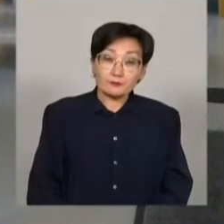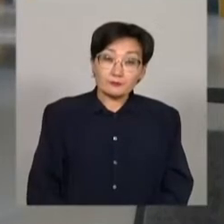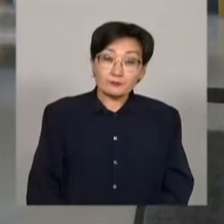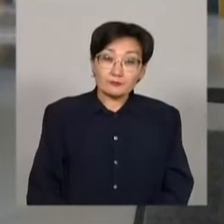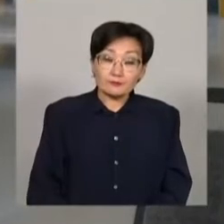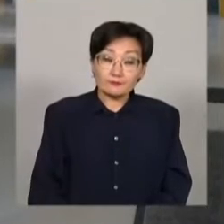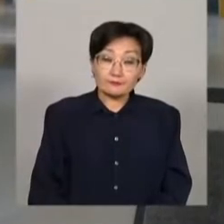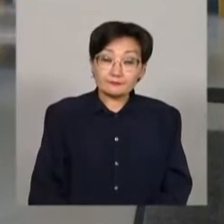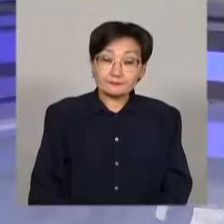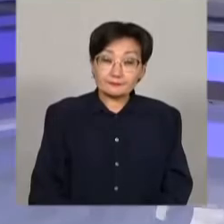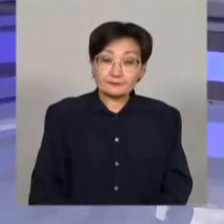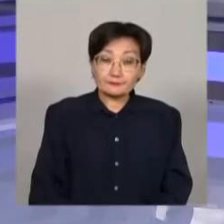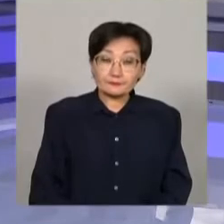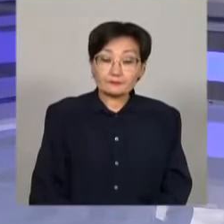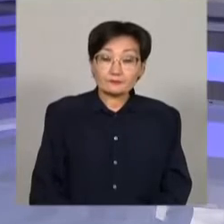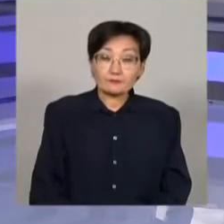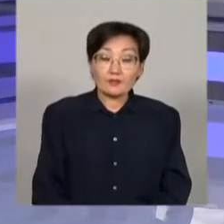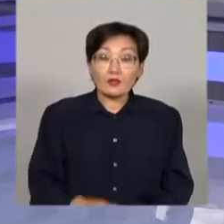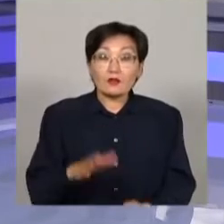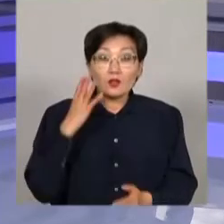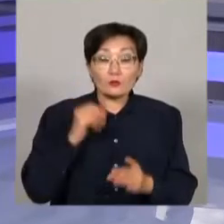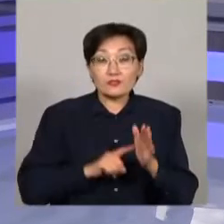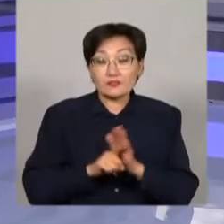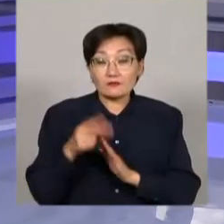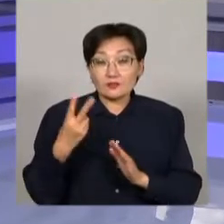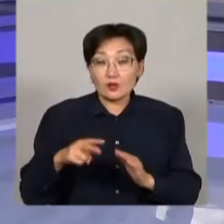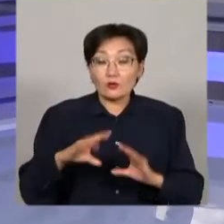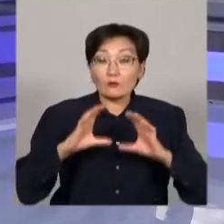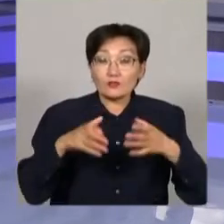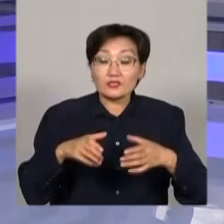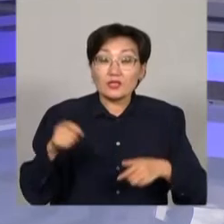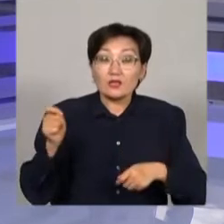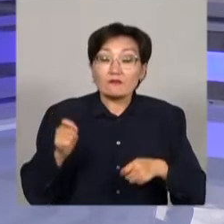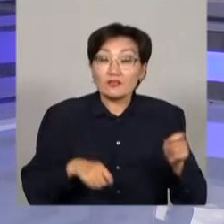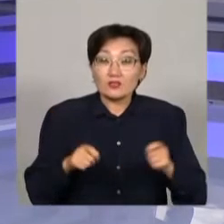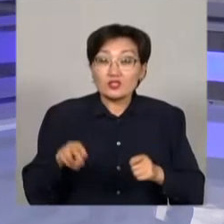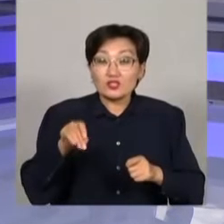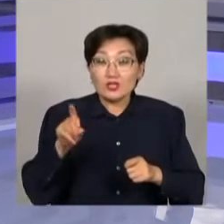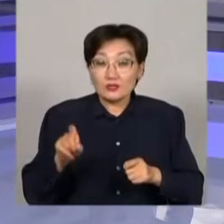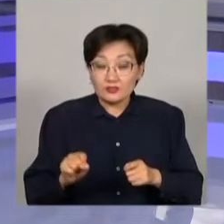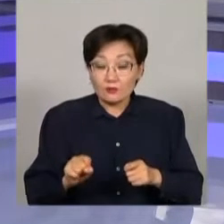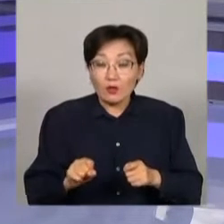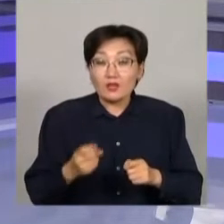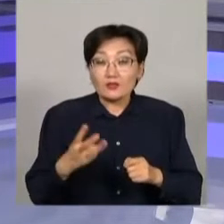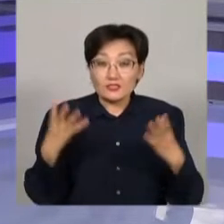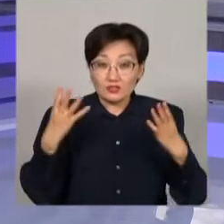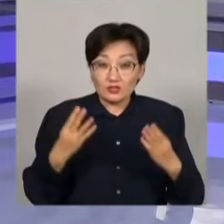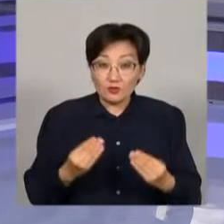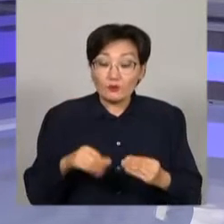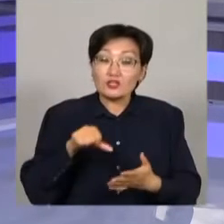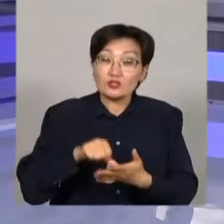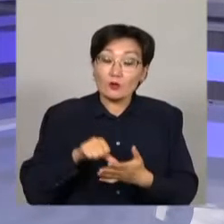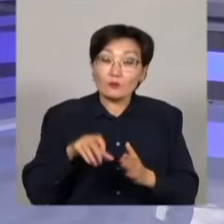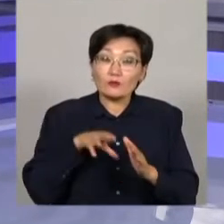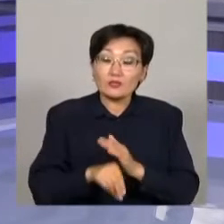Ашимжанов, телеканал «Алматы». В Алматы стартовал 20-й международный джазовый фестиваль. Он продлится несколько дней. Поучаствовать